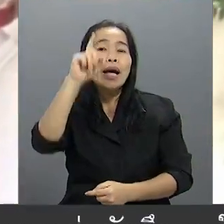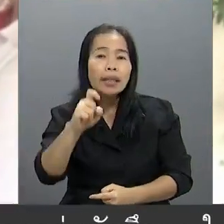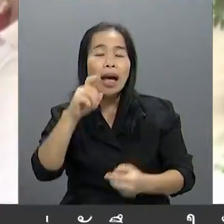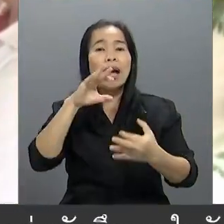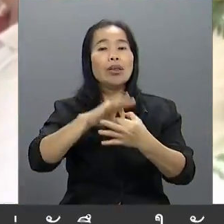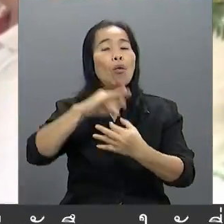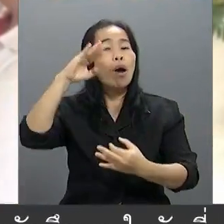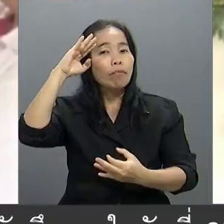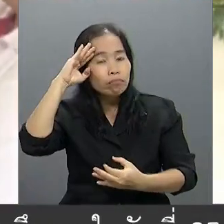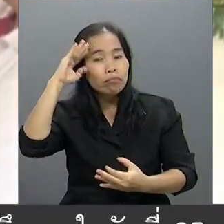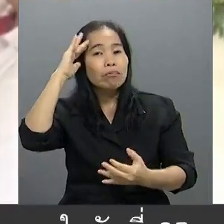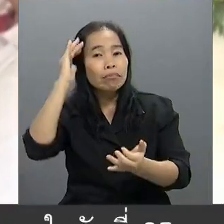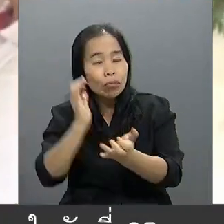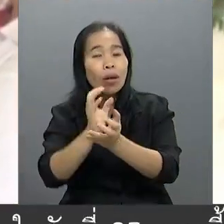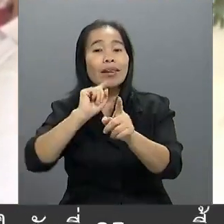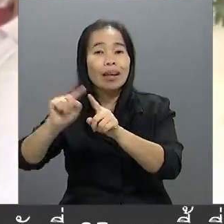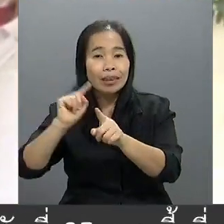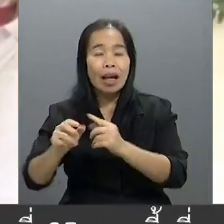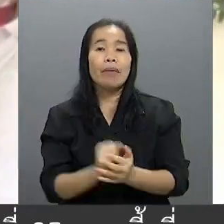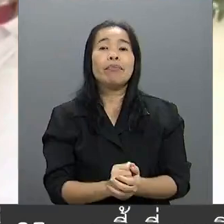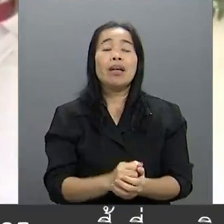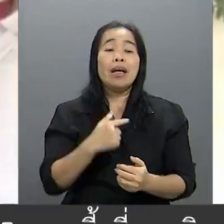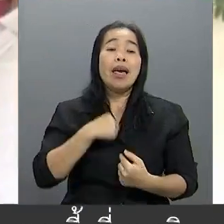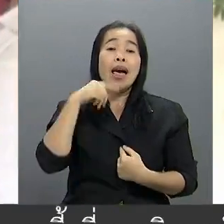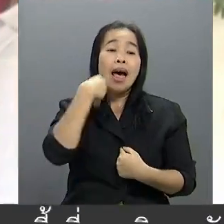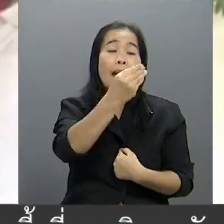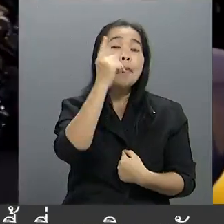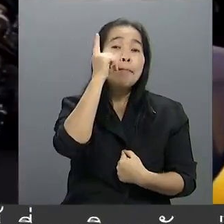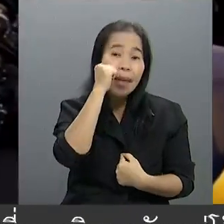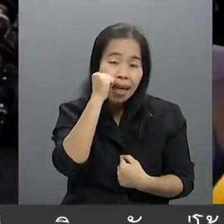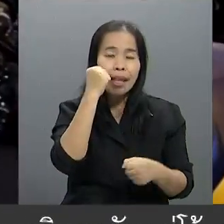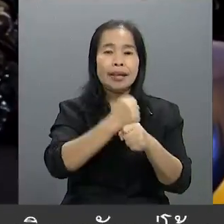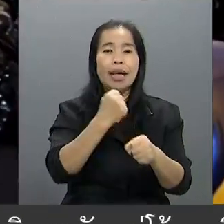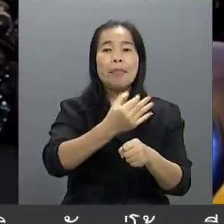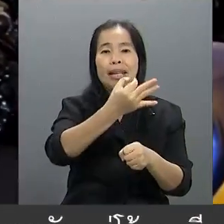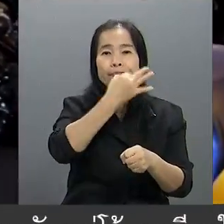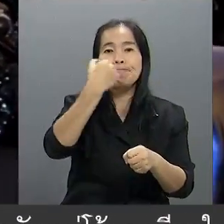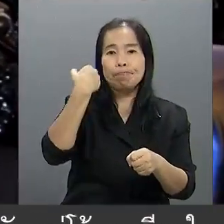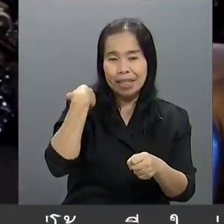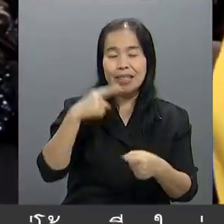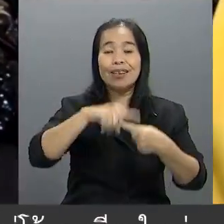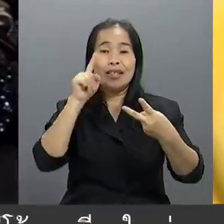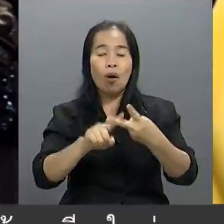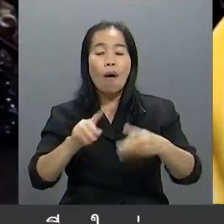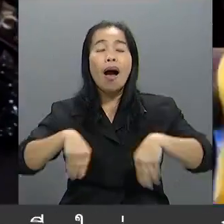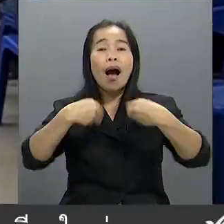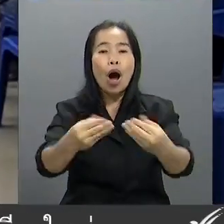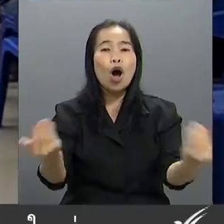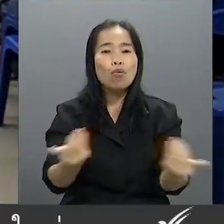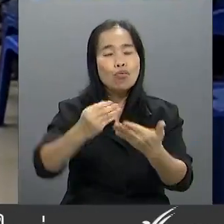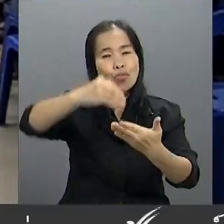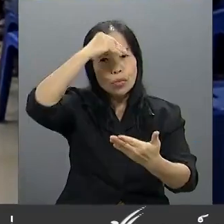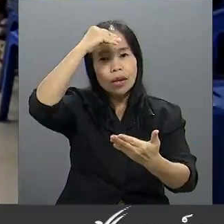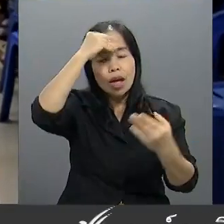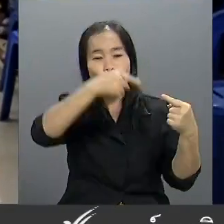แม่ก็ให้เรื่อง EM ขยายเรื่องให้การให้เขาทำอาชี